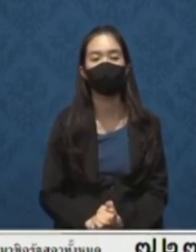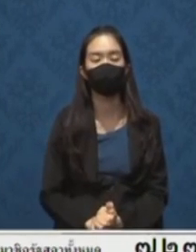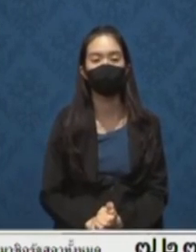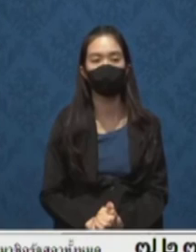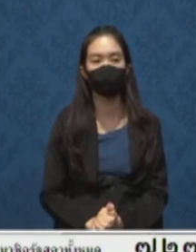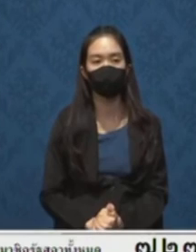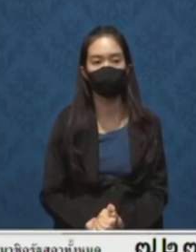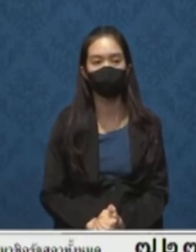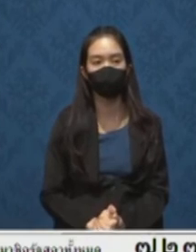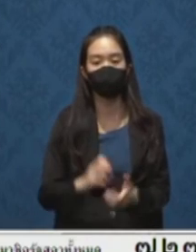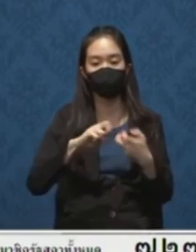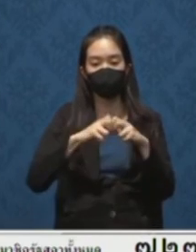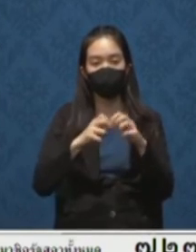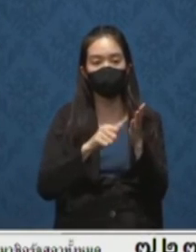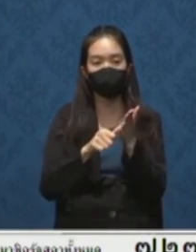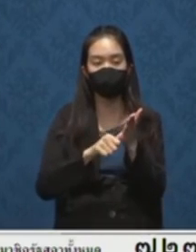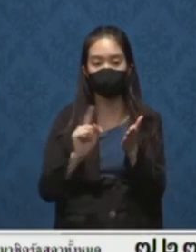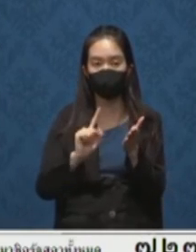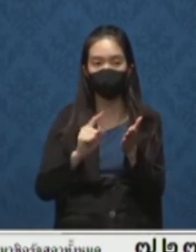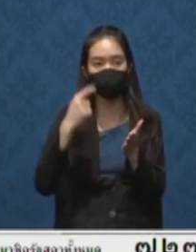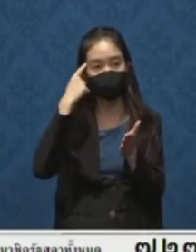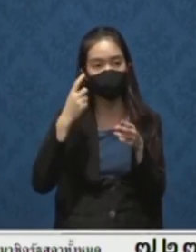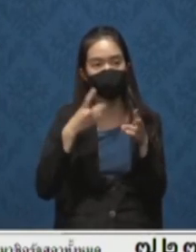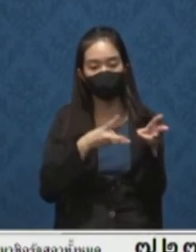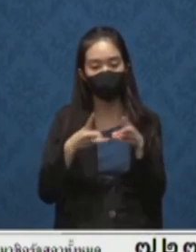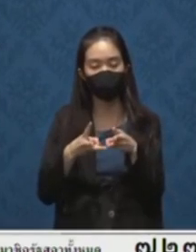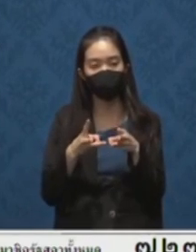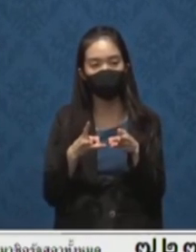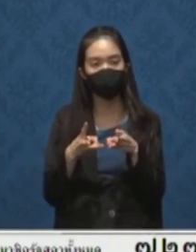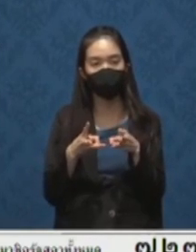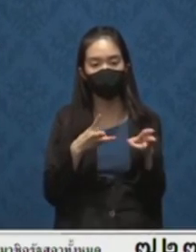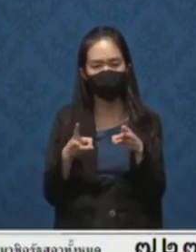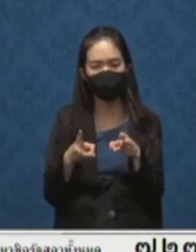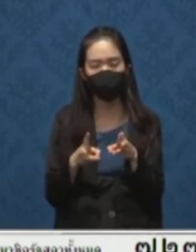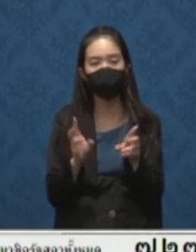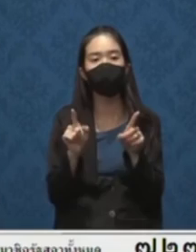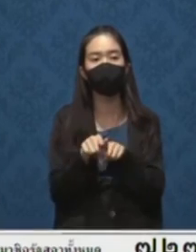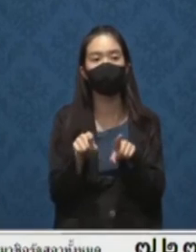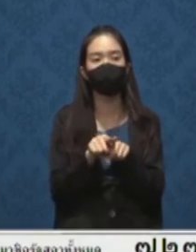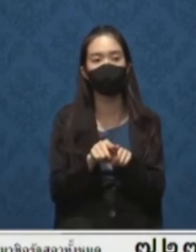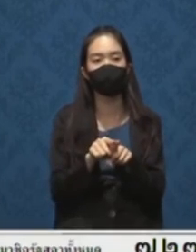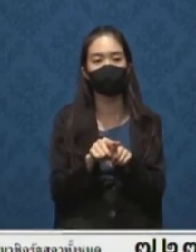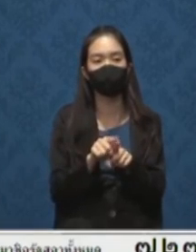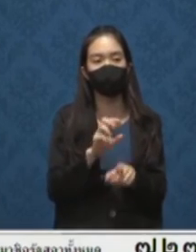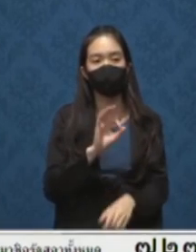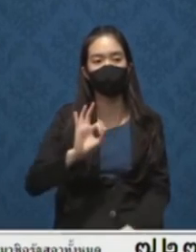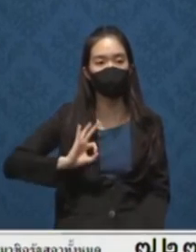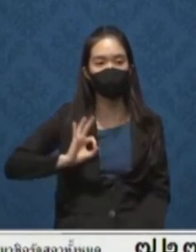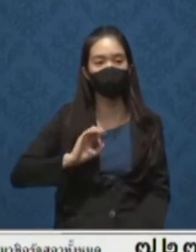การ ปฏิ รป ประเทศ นั้น ก็ จะ มี กระบวน การ ที่ ให้ เสมือน สมาชิก วธิษภา ชุ แรก